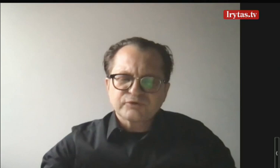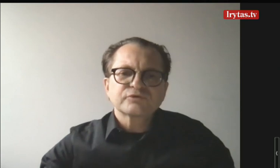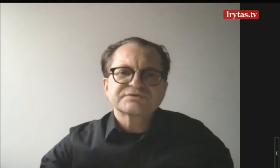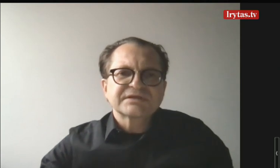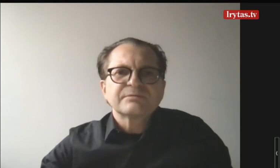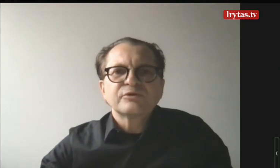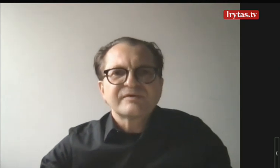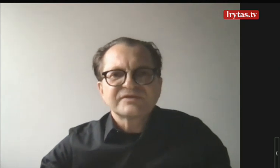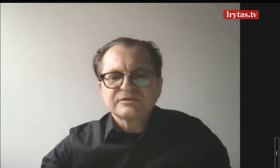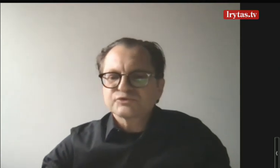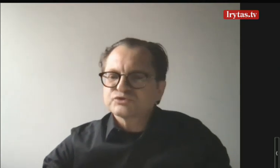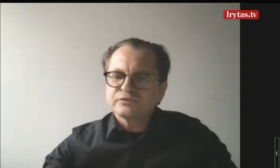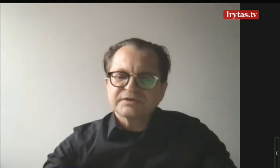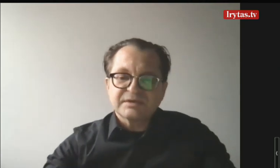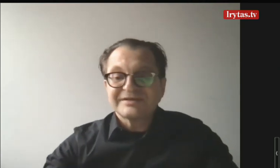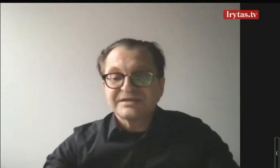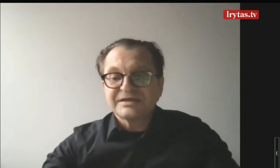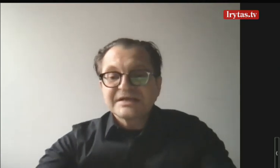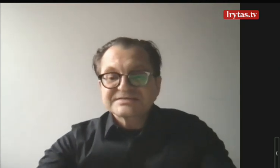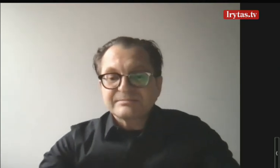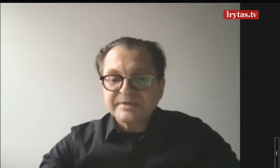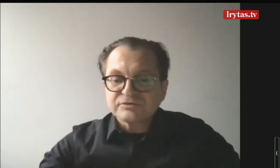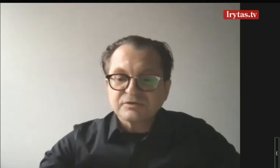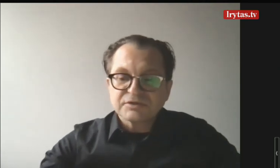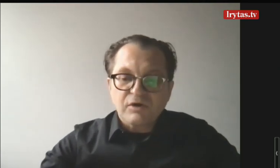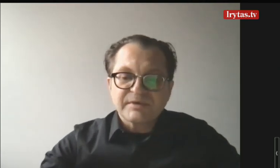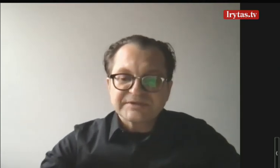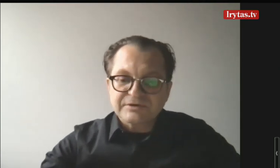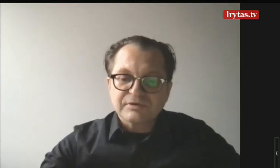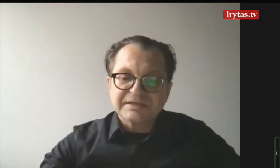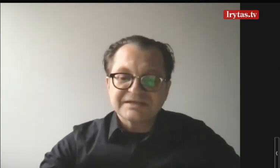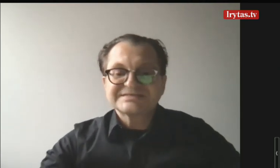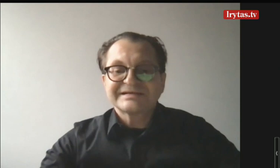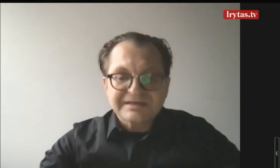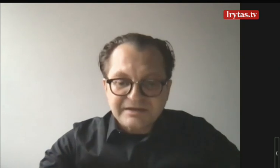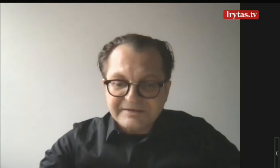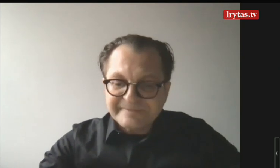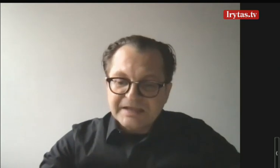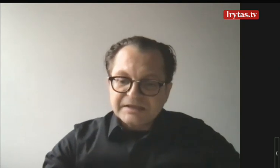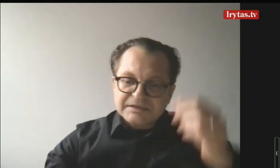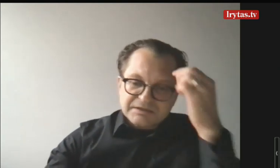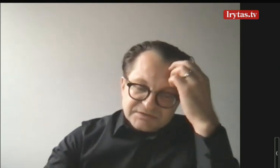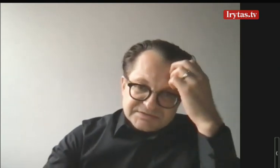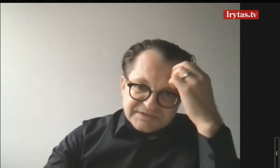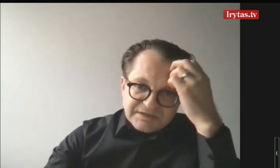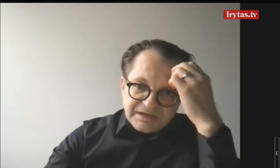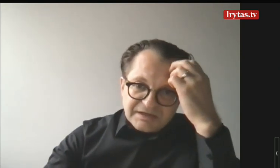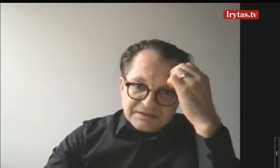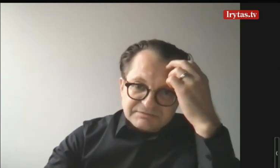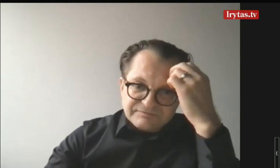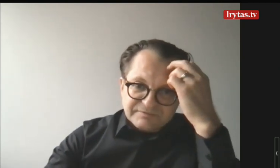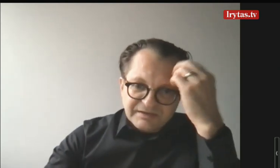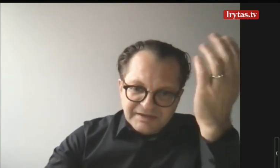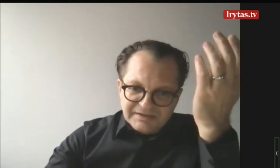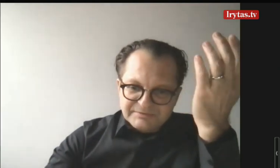ir produktus, ir įmonių pavadinimus sukurti taip, kad jie skambėtų įdomiai, patraukliai, taisyklingai. Ir staiga